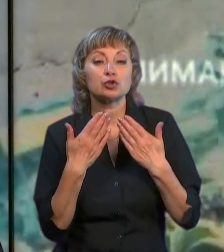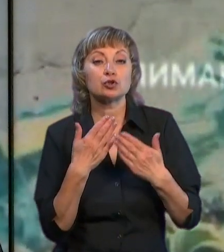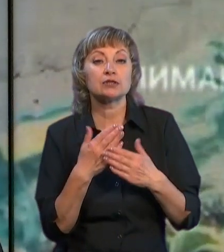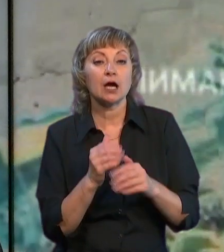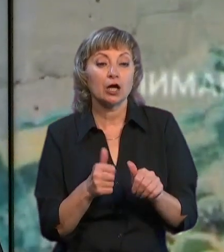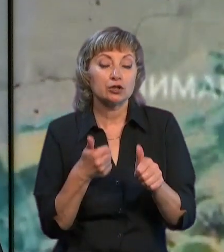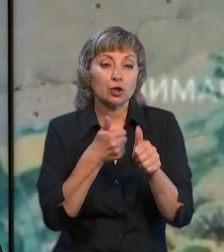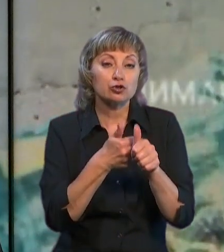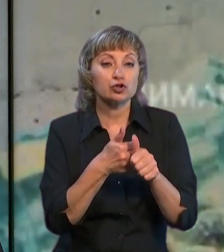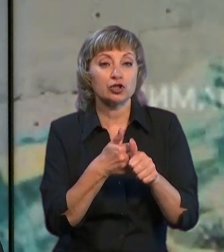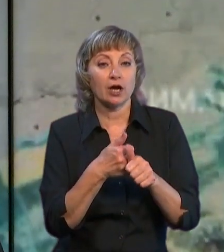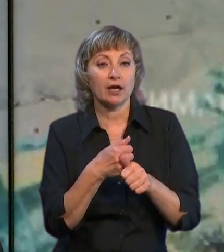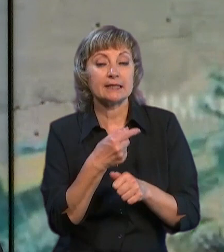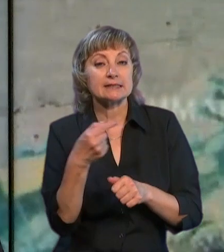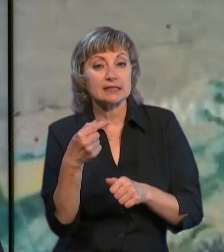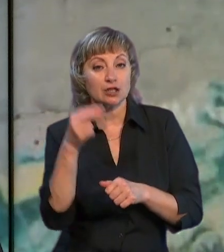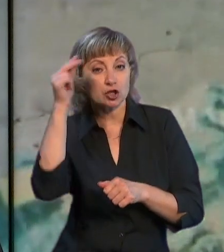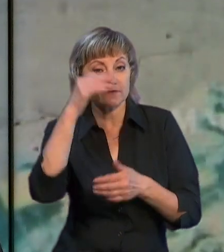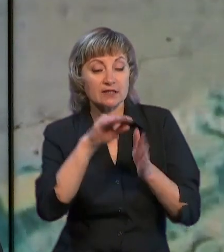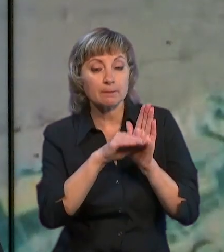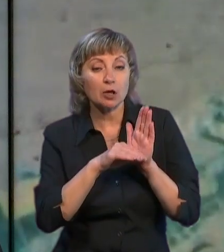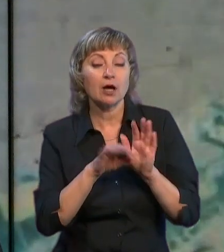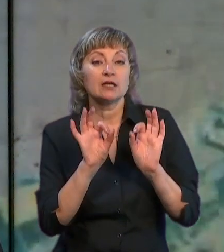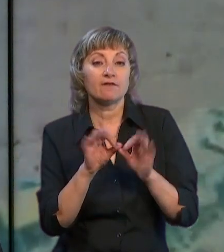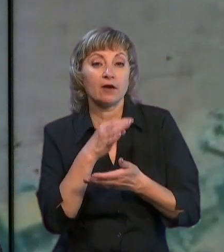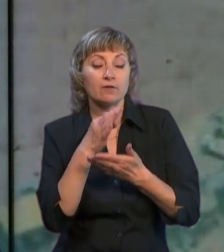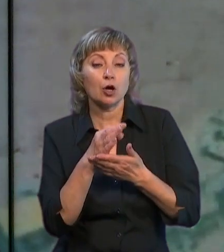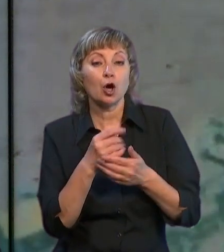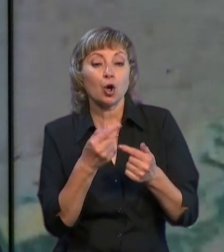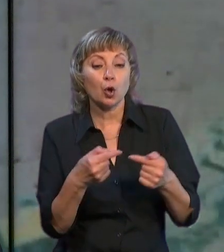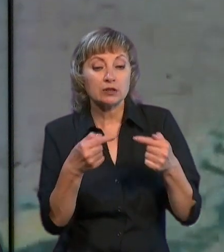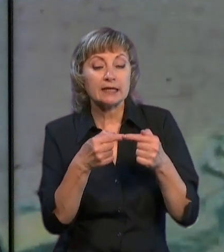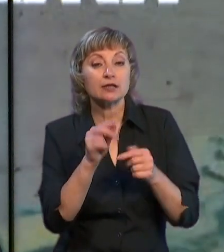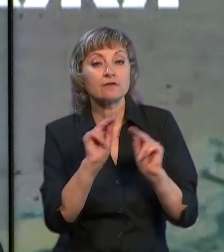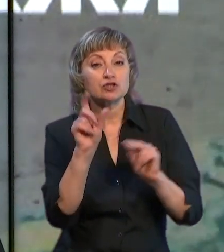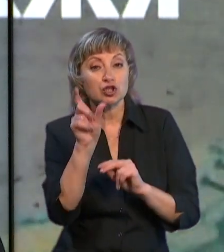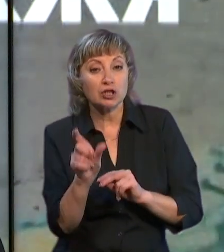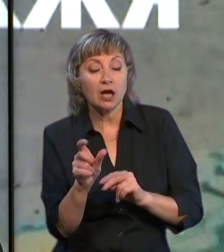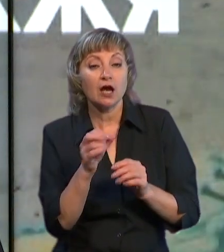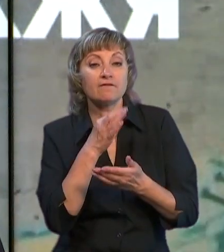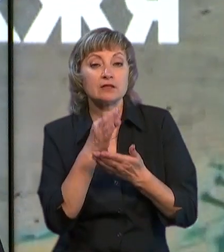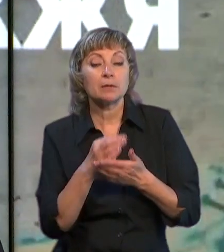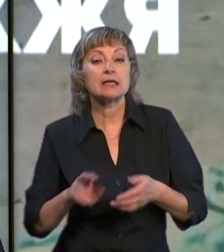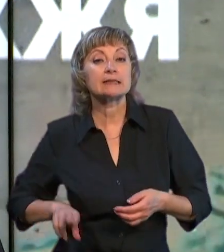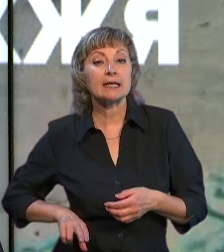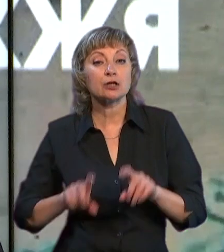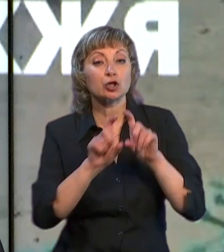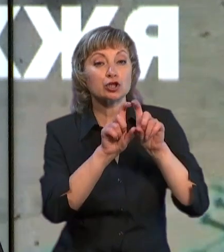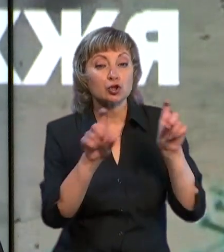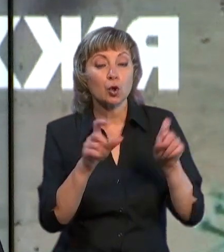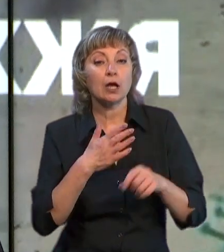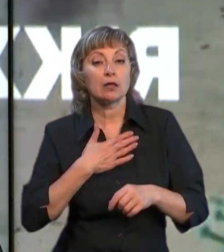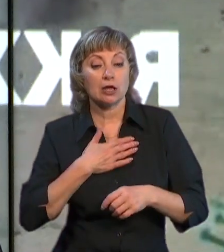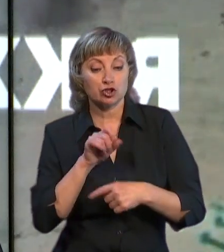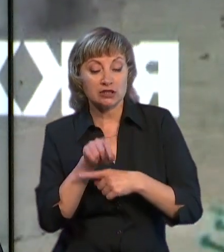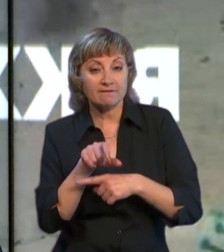надолуження різниці в освітніх програмах, це, звичайно, відповідальність конкретного вчителя, це відповідальність конкретного директора школи. Наше